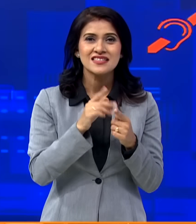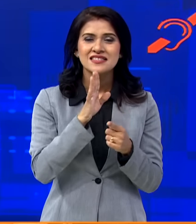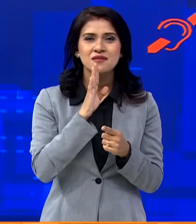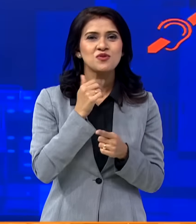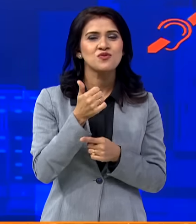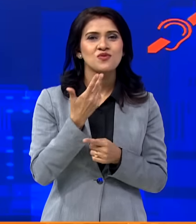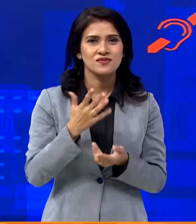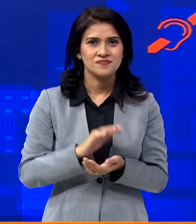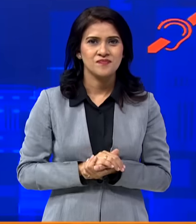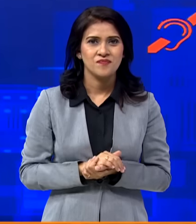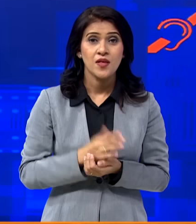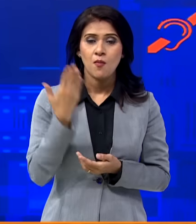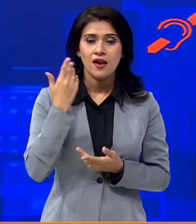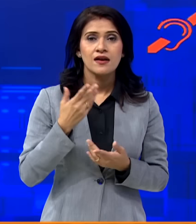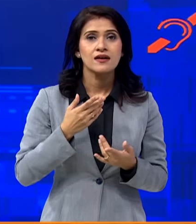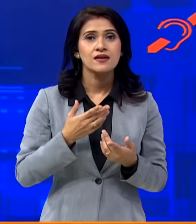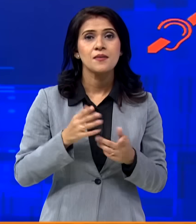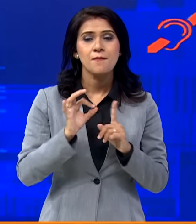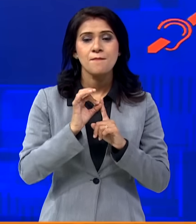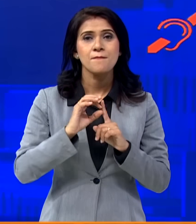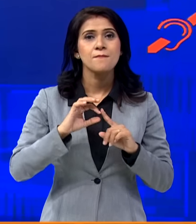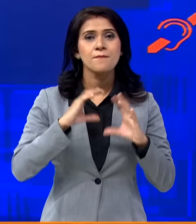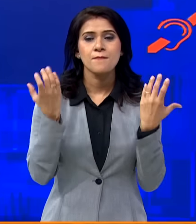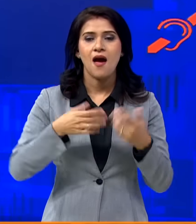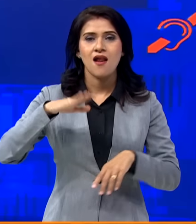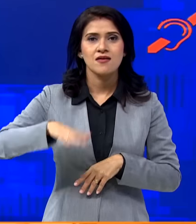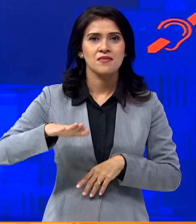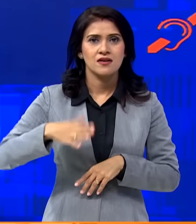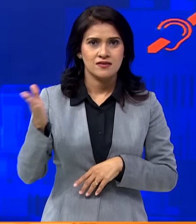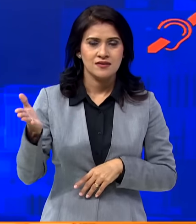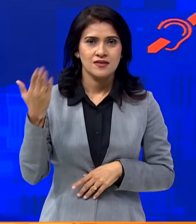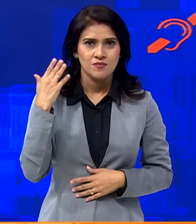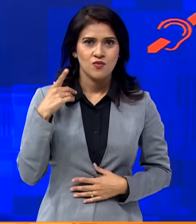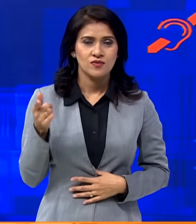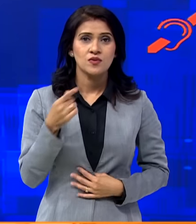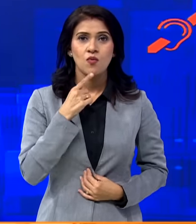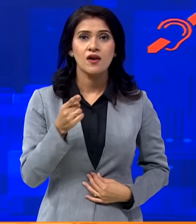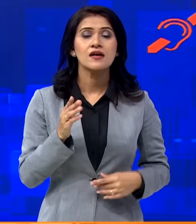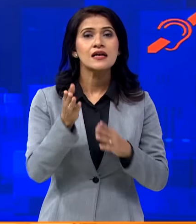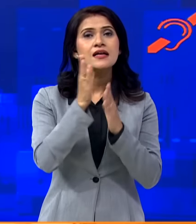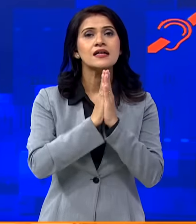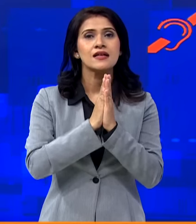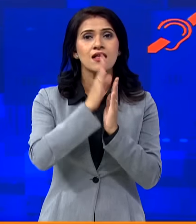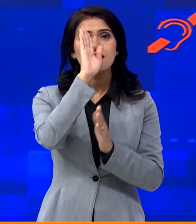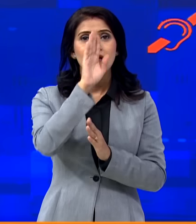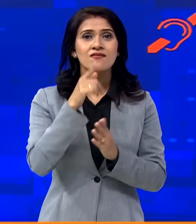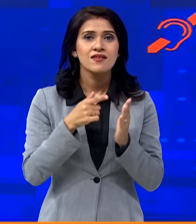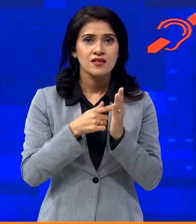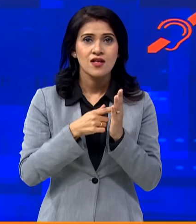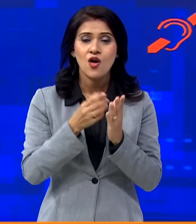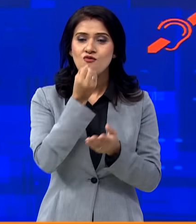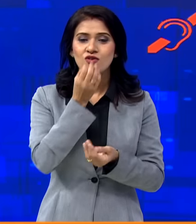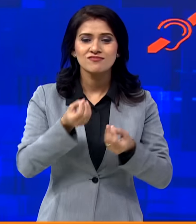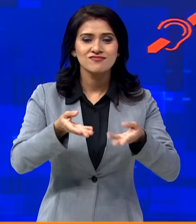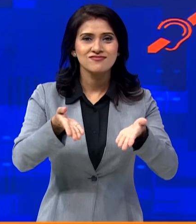जब संसद में सिंगो स्थापित हुआ आपने कहा कि देवता पुष्प वर्षा कर रहे